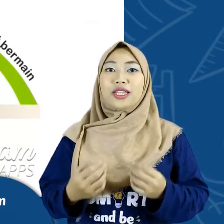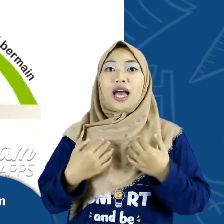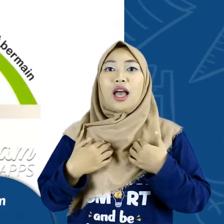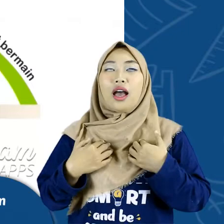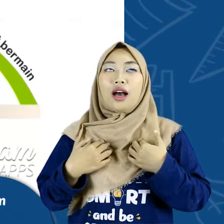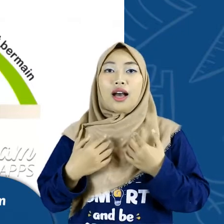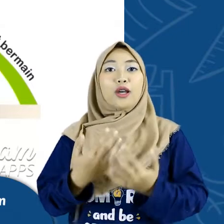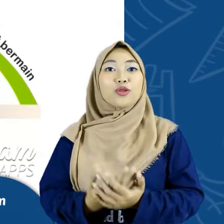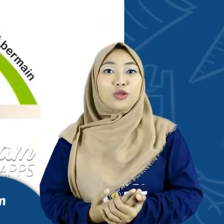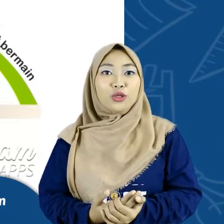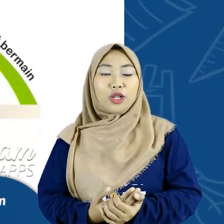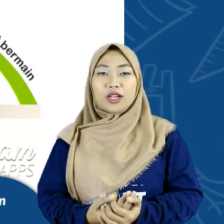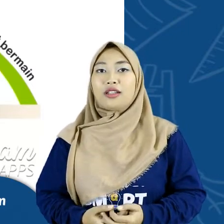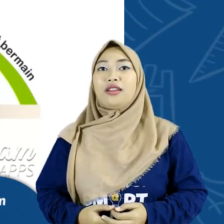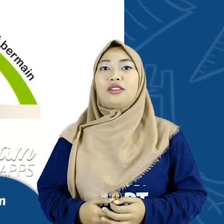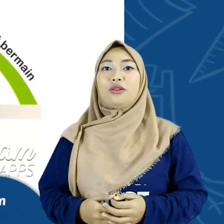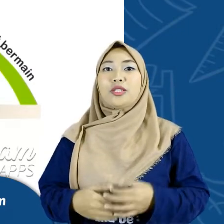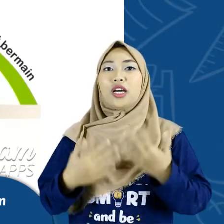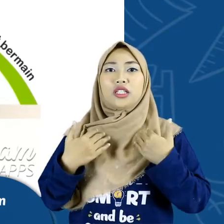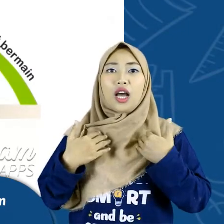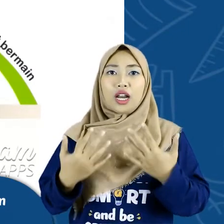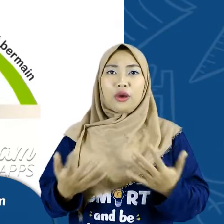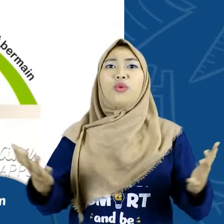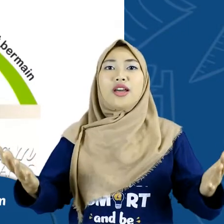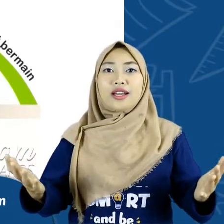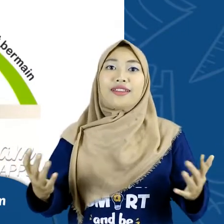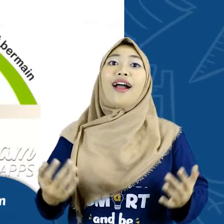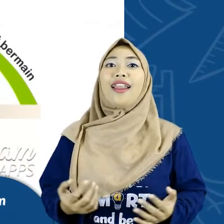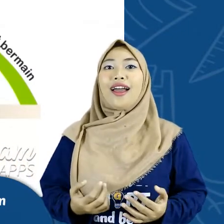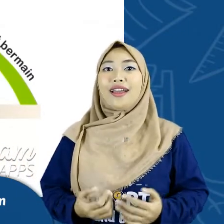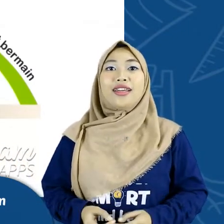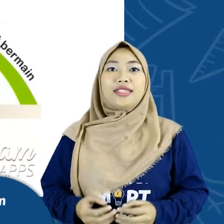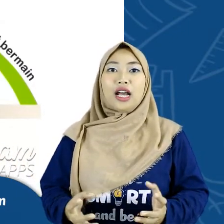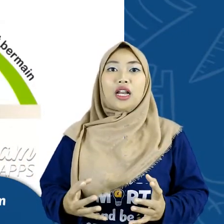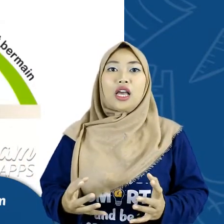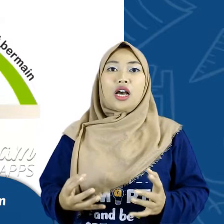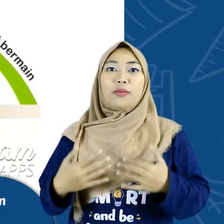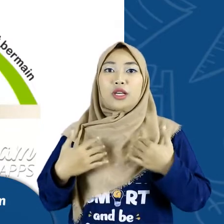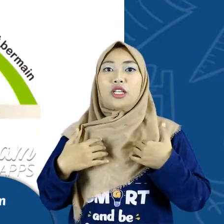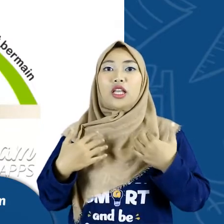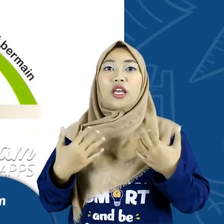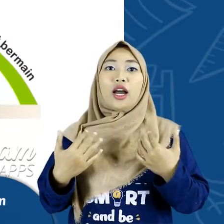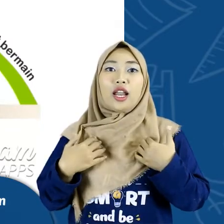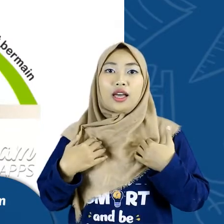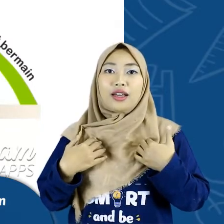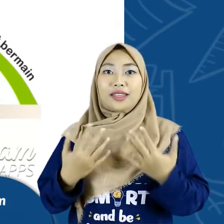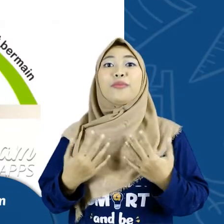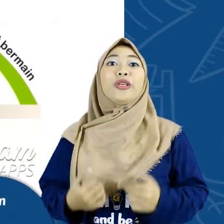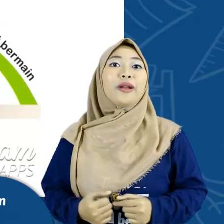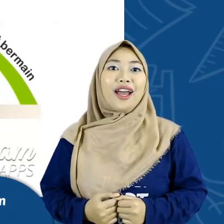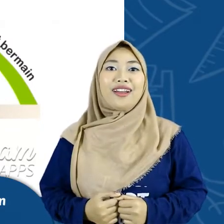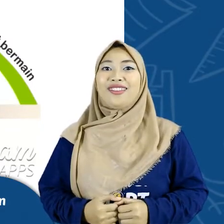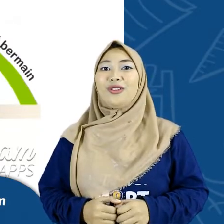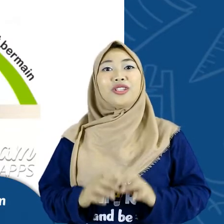sportif itu kita harus jujur gitu. Misalkan kita kalah, ya udah kita kalah. Jangan misalkan kita yang kalah, kita